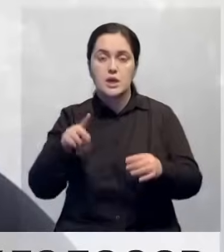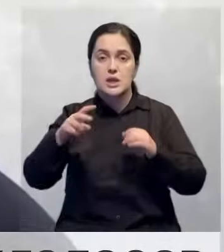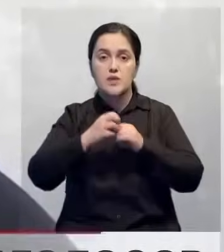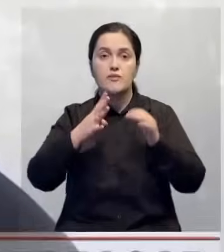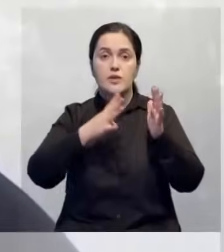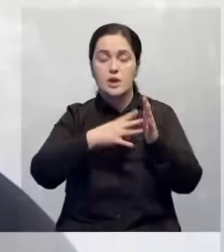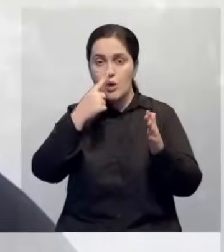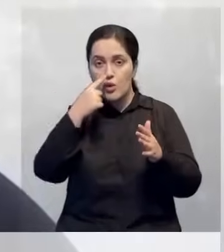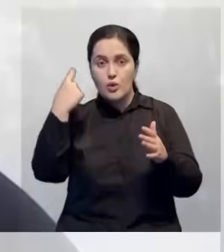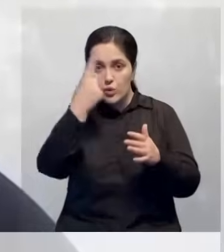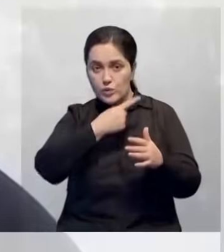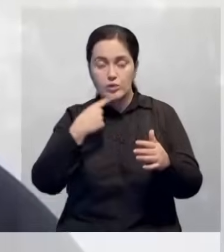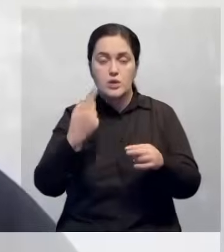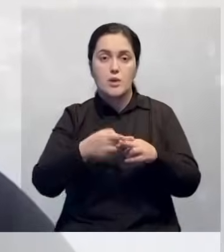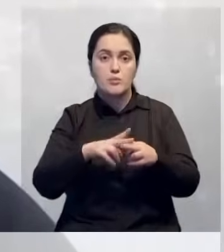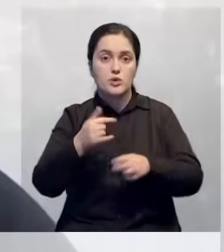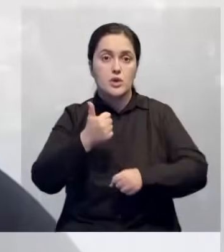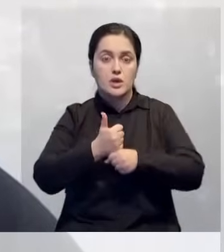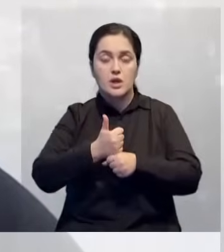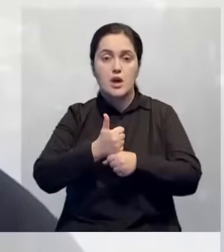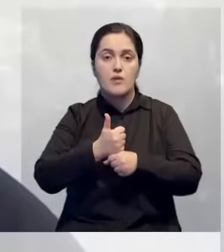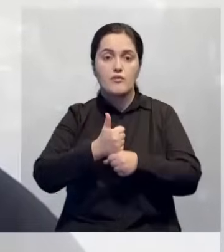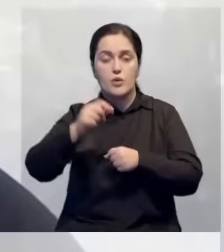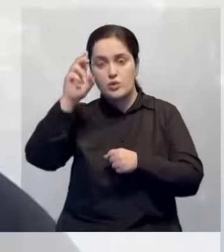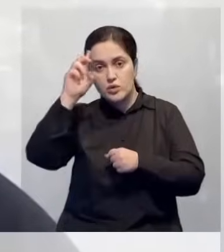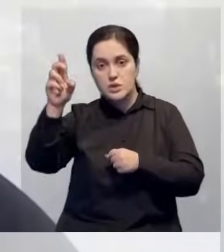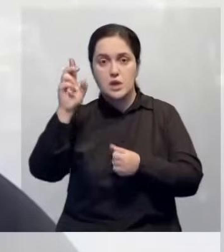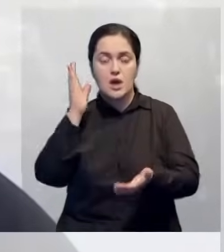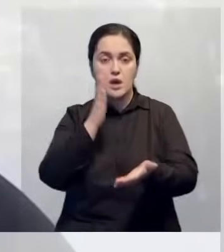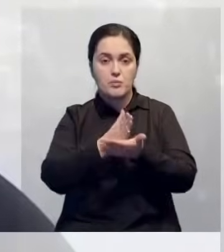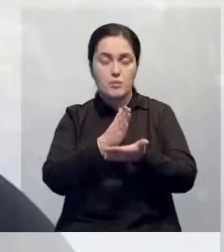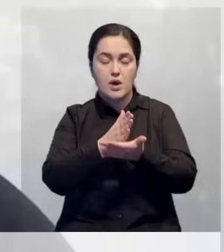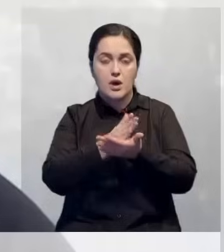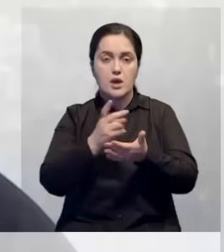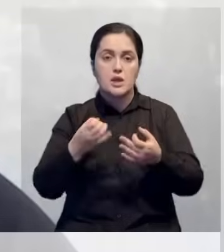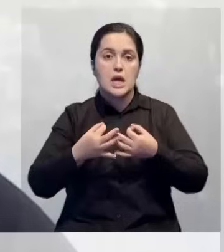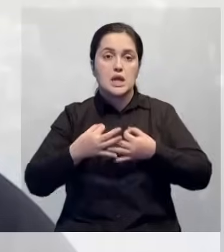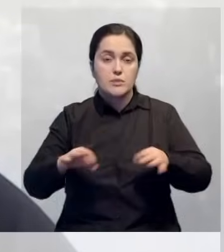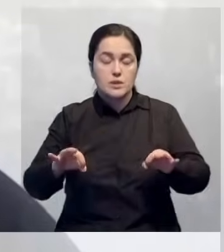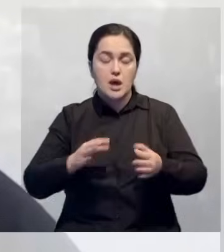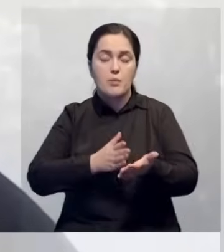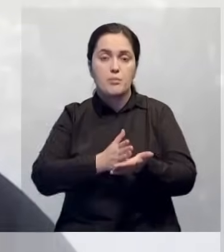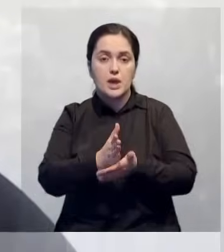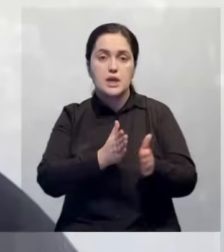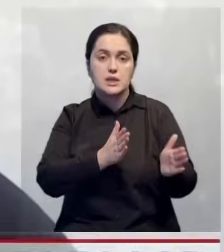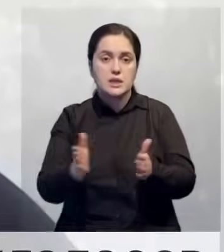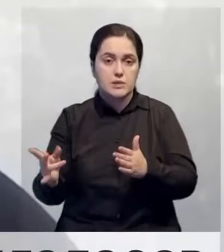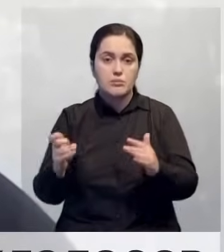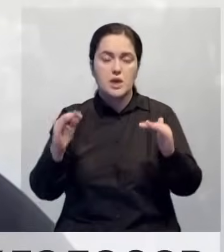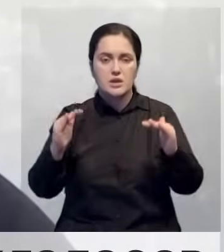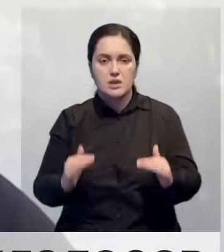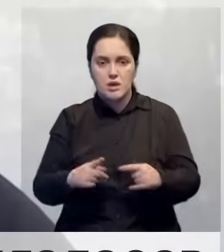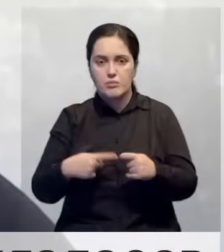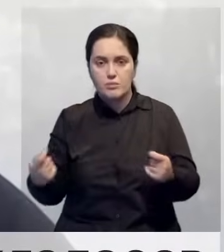как Касым-Жомарт Кемелевич стал главой государства, он объявил курсы на либерализацию политической системы, на снижение